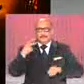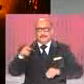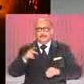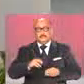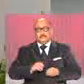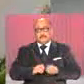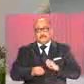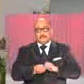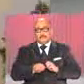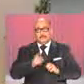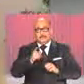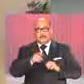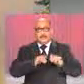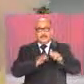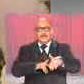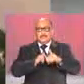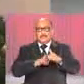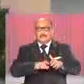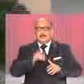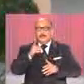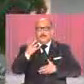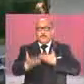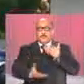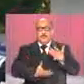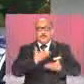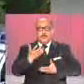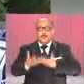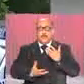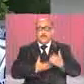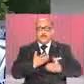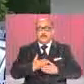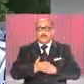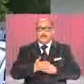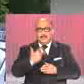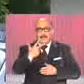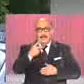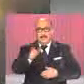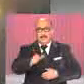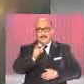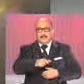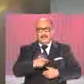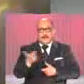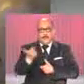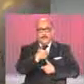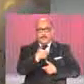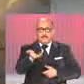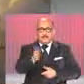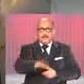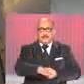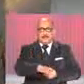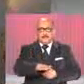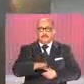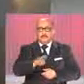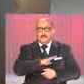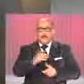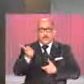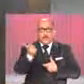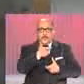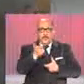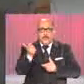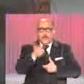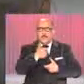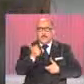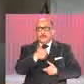الآلاف من السكان على هجر بيوتهم مع تحريك الرياح للنيران. وقال مسؤولون أن 6 منازل دمرت بالكامل جراء